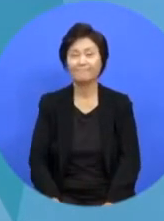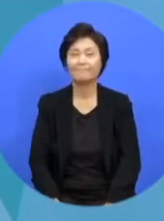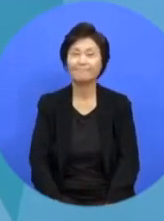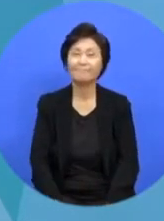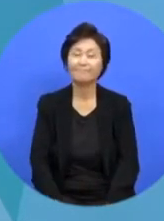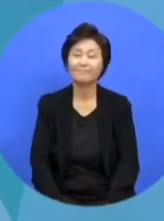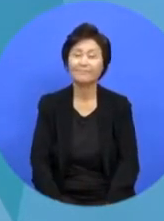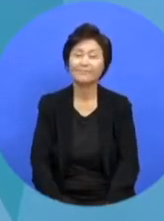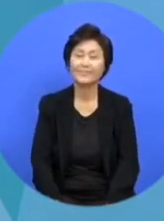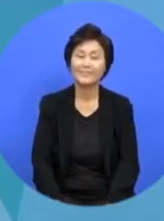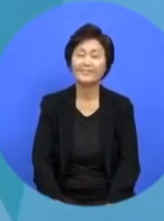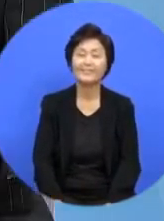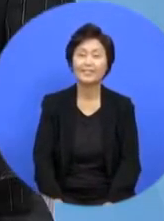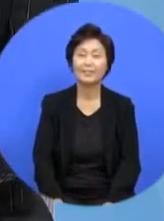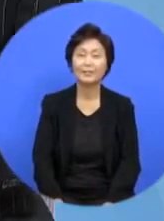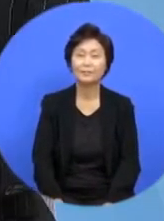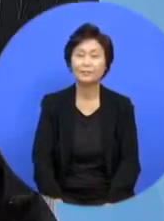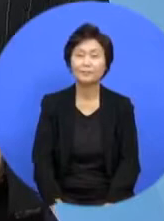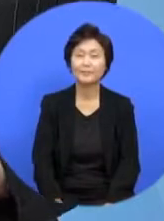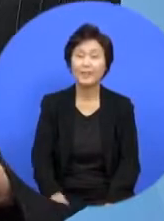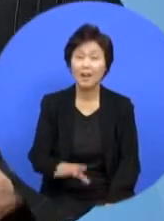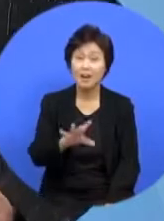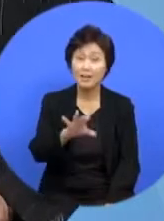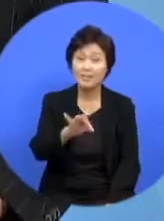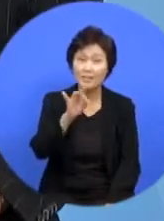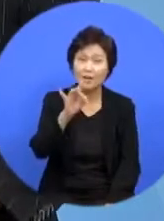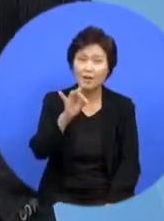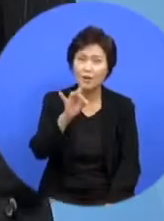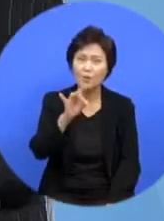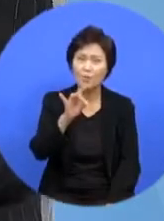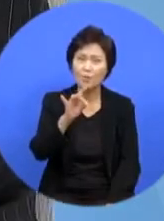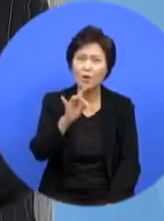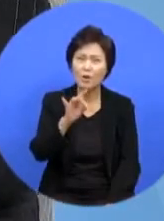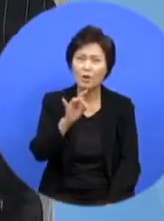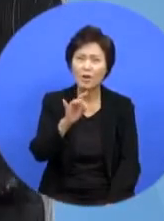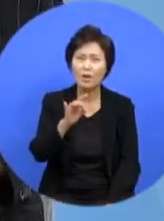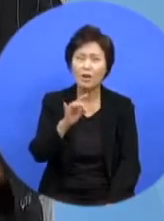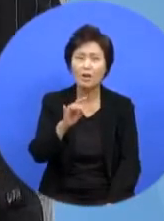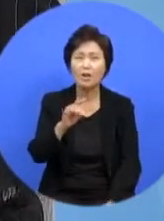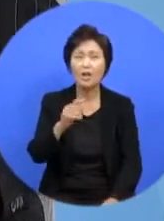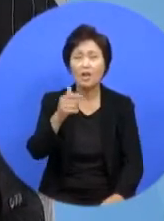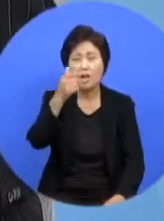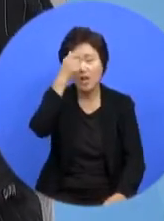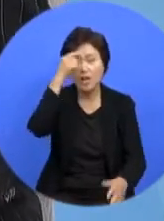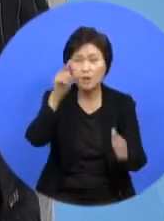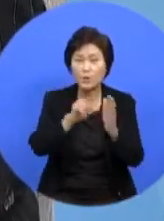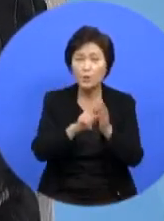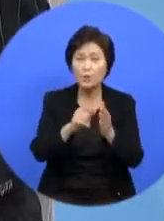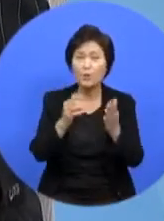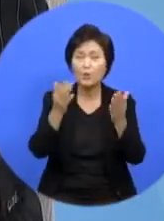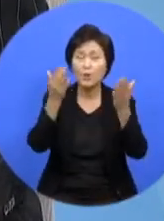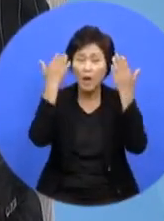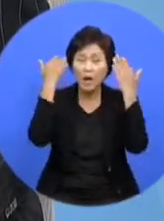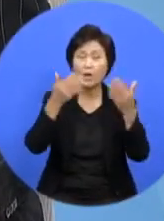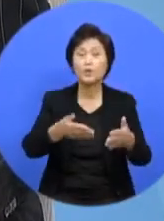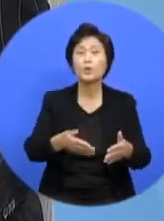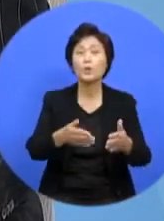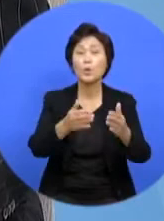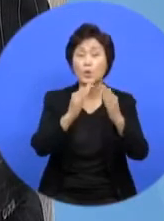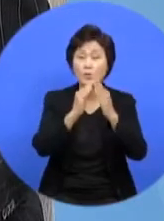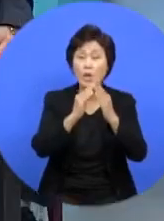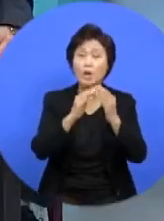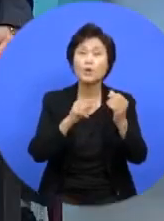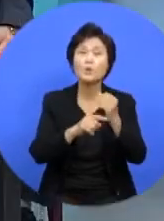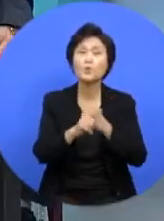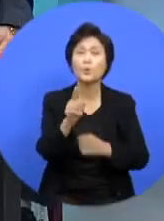좀 이렇게 좀 떨어져 있네요. 떨어져 있습니다. 근데 처음에 무슨 계기로 이렇게 기독교 학교를 벌써 16년 전에 하셨어요? 그때